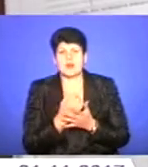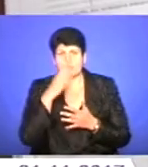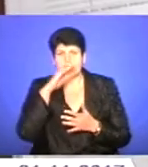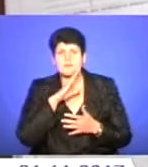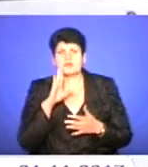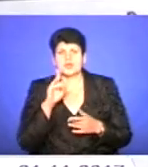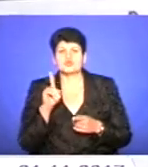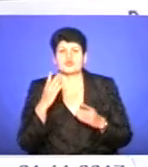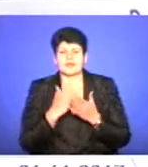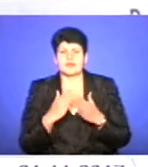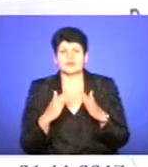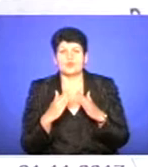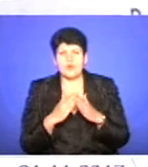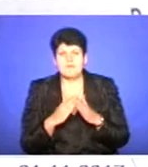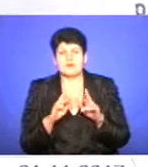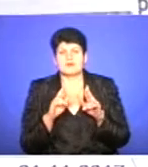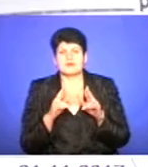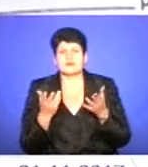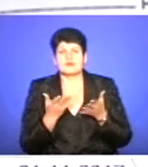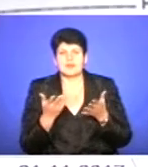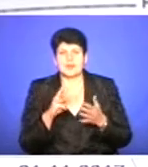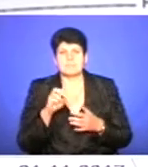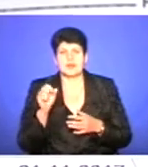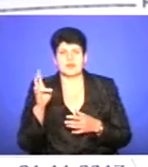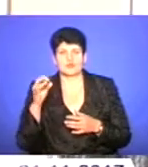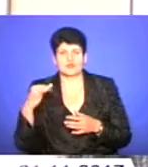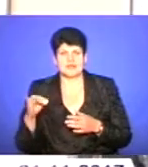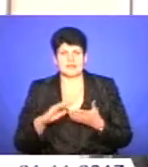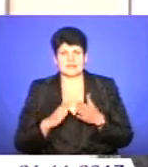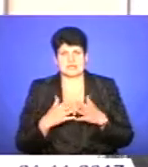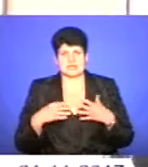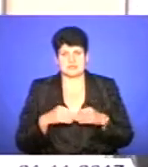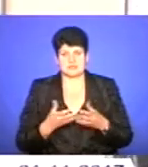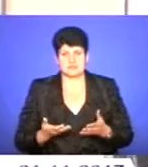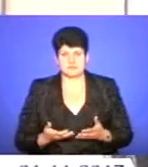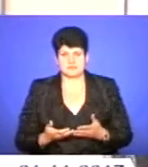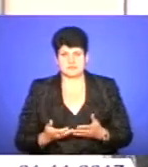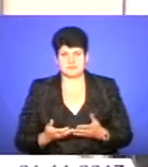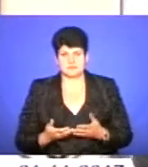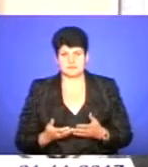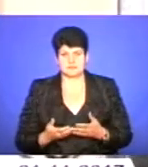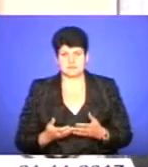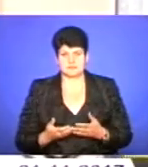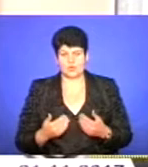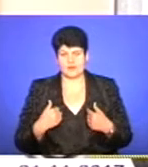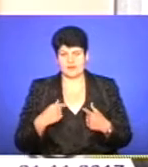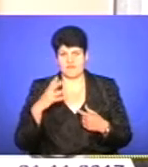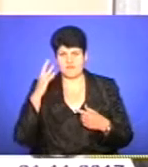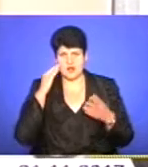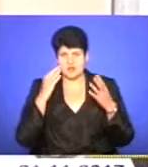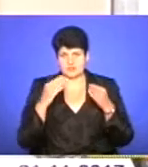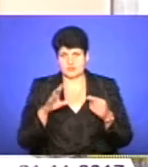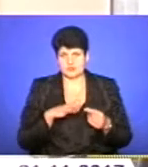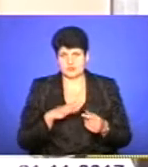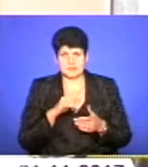є в домашньому господарстві і який майновий стан сім'ї. Я заповнював, і в мене таке враження було, що там